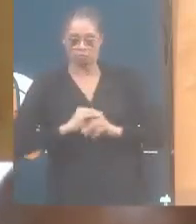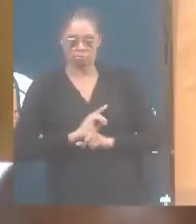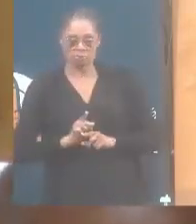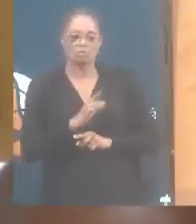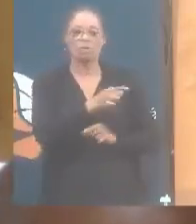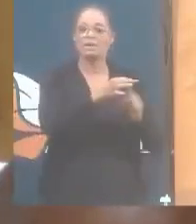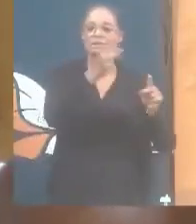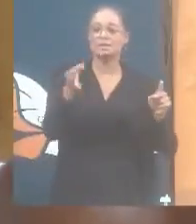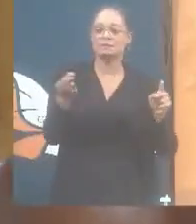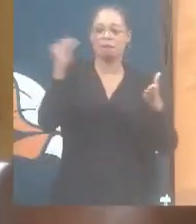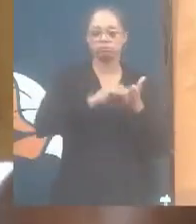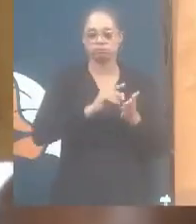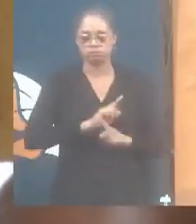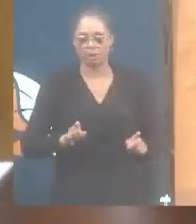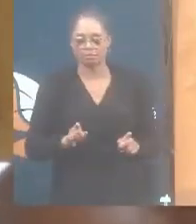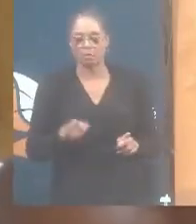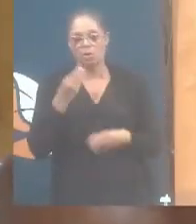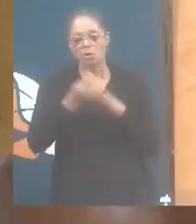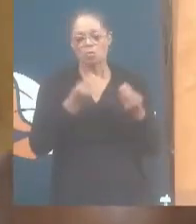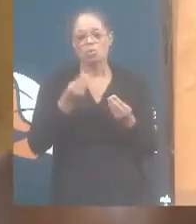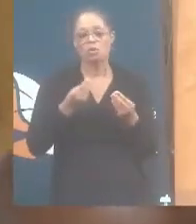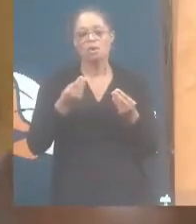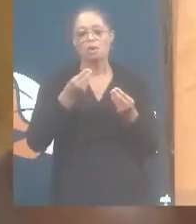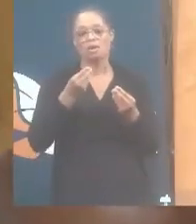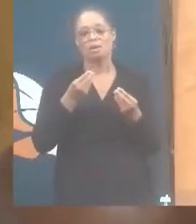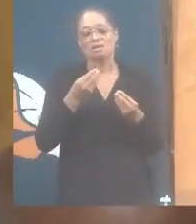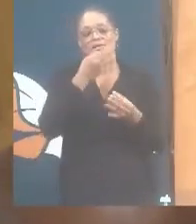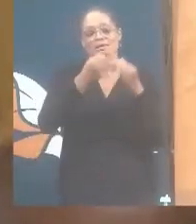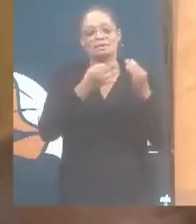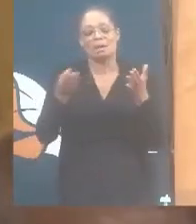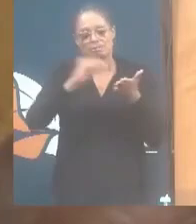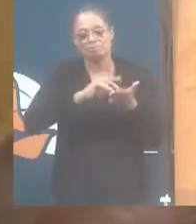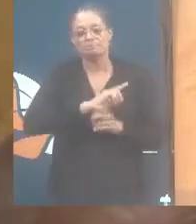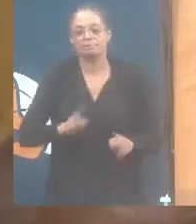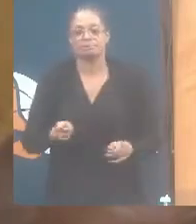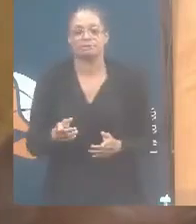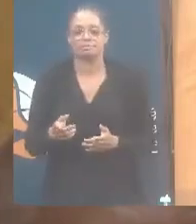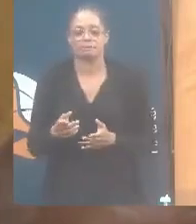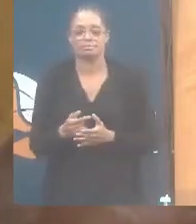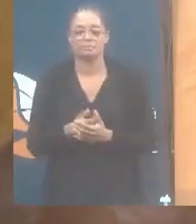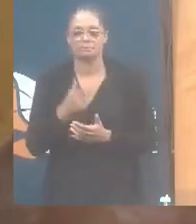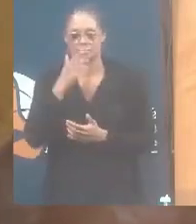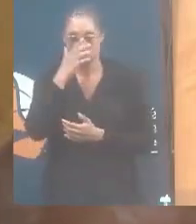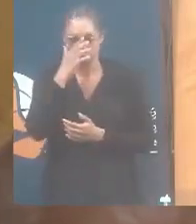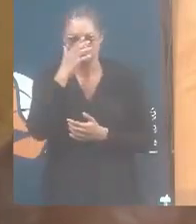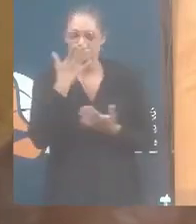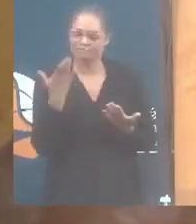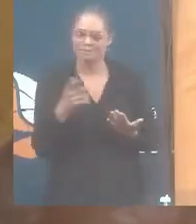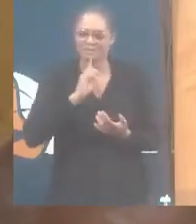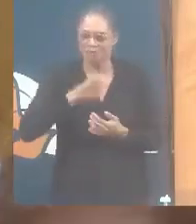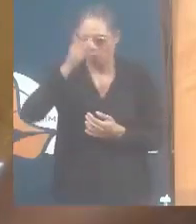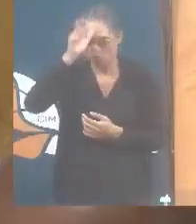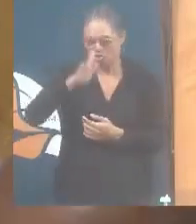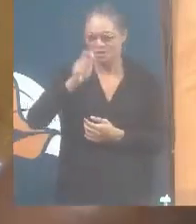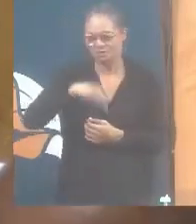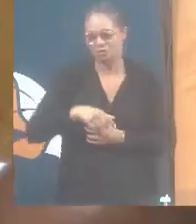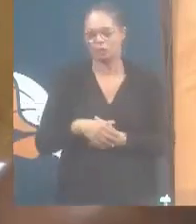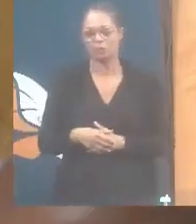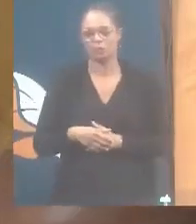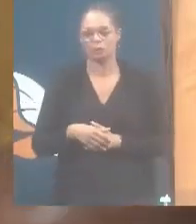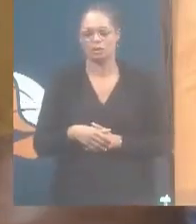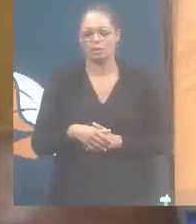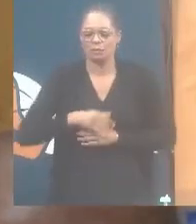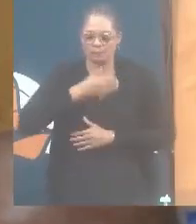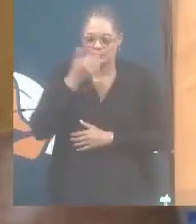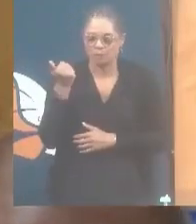pas. Ou alors vous n'écrivez pas ce que vous dites. Il y a un problème. Alors, soyons cohérents. Soyons cohérents et